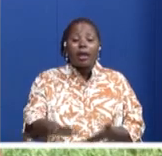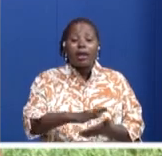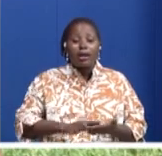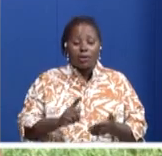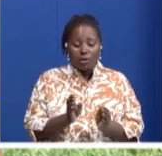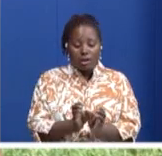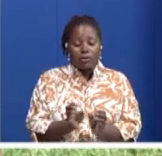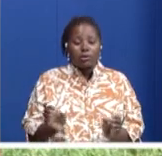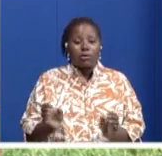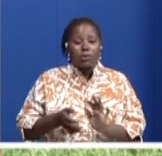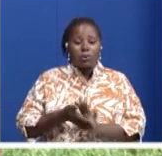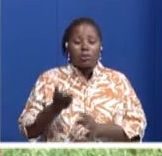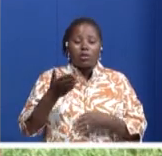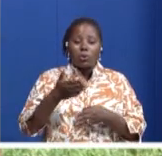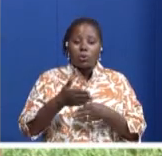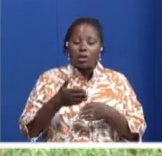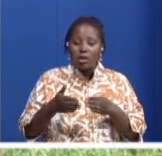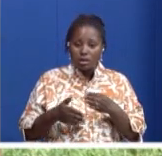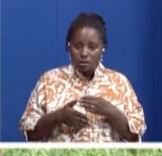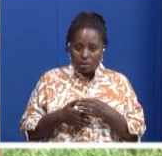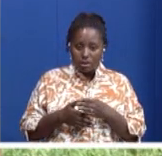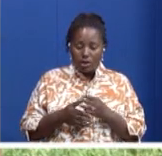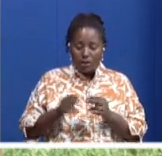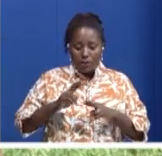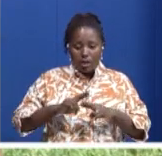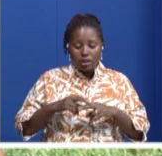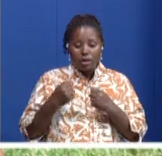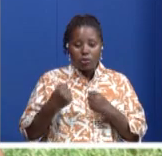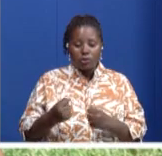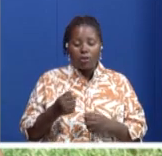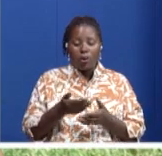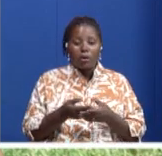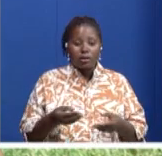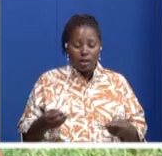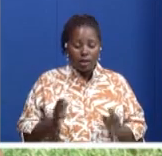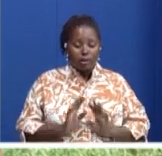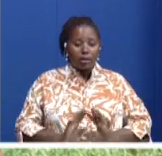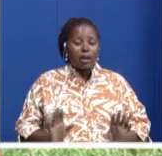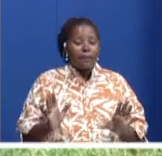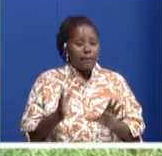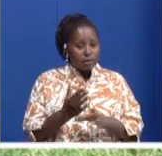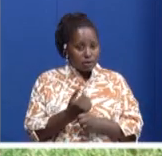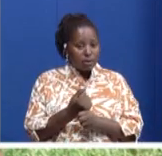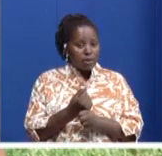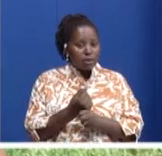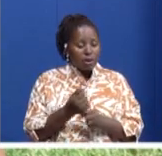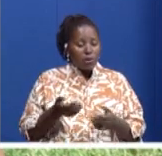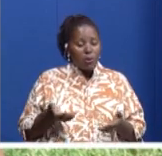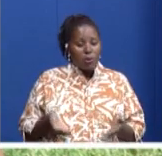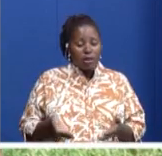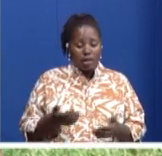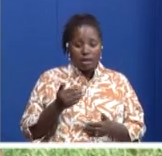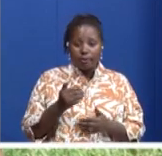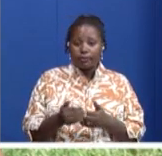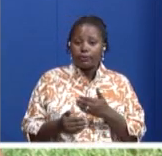ambal kuan wa mak intia na kwa sasa hatu ambo